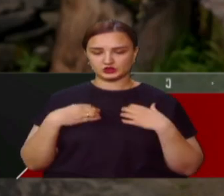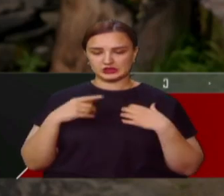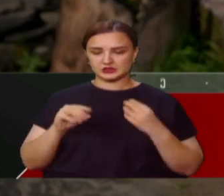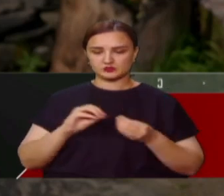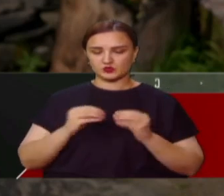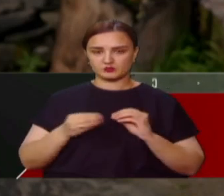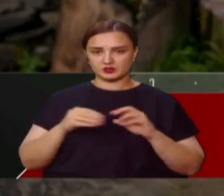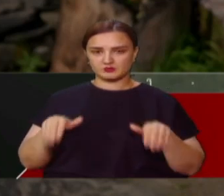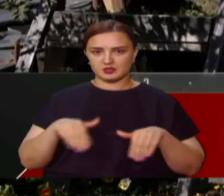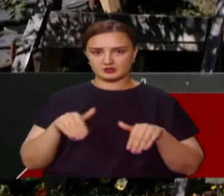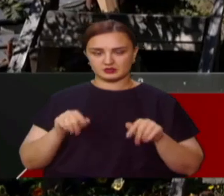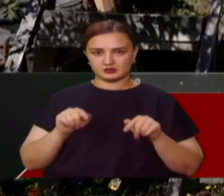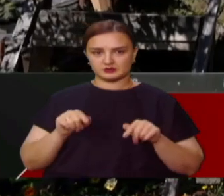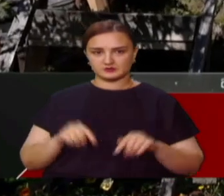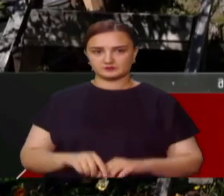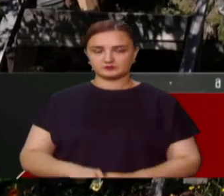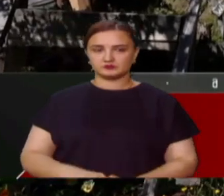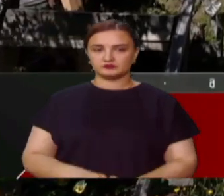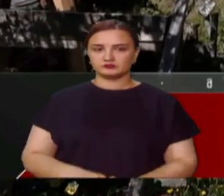არის პრობლემა, ამოდით.